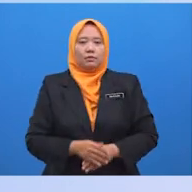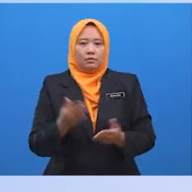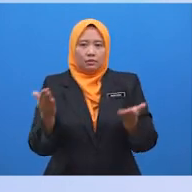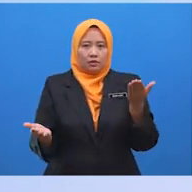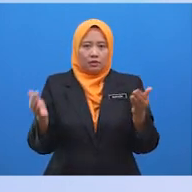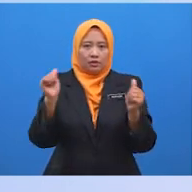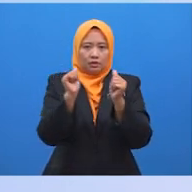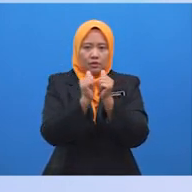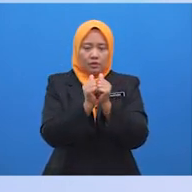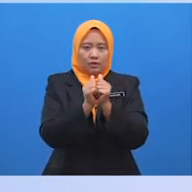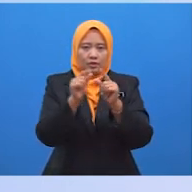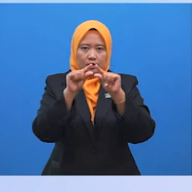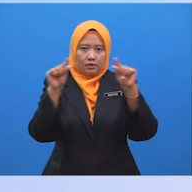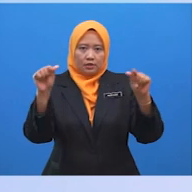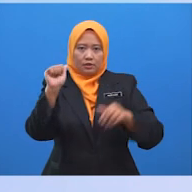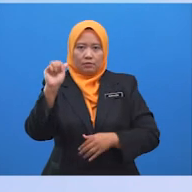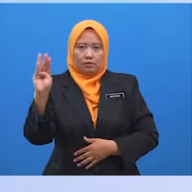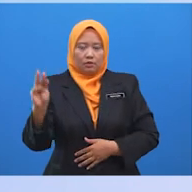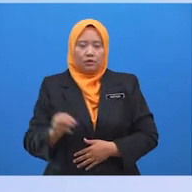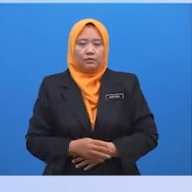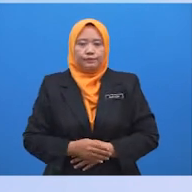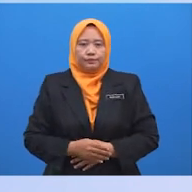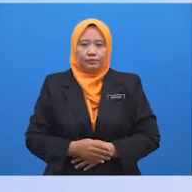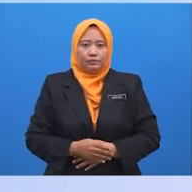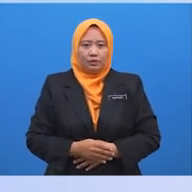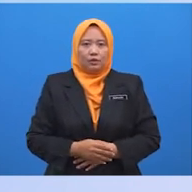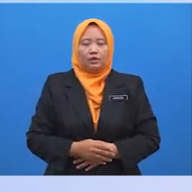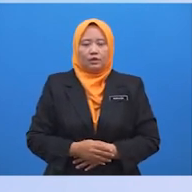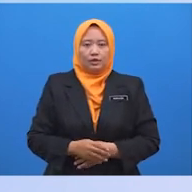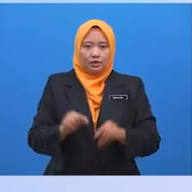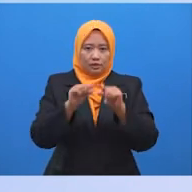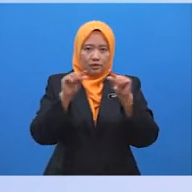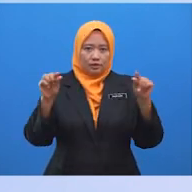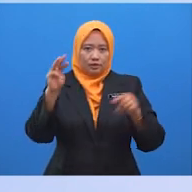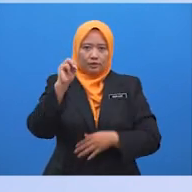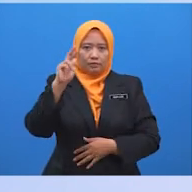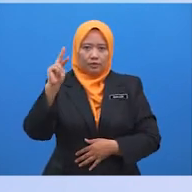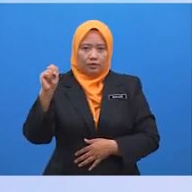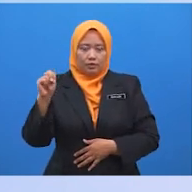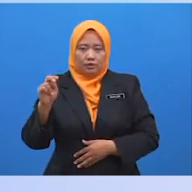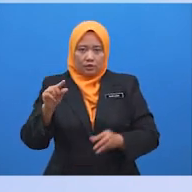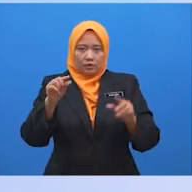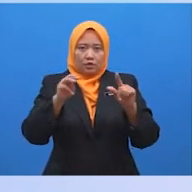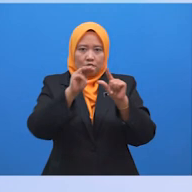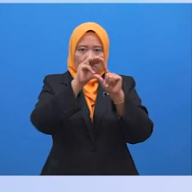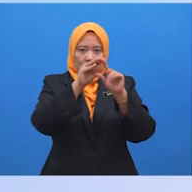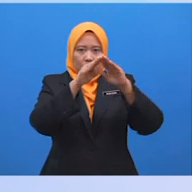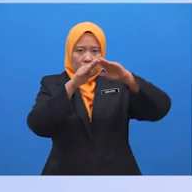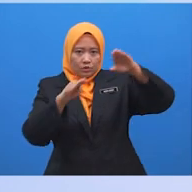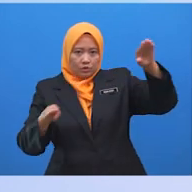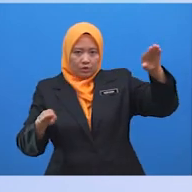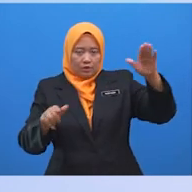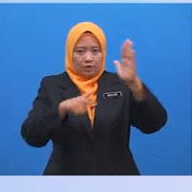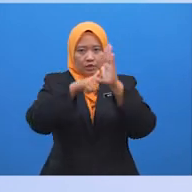yang demikian, garisan MN mempunyai kecerunan yang lebih tinggi berbanding dengan garisan